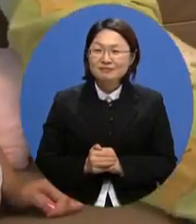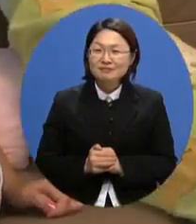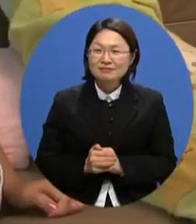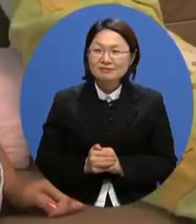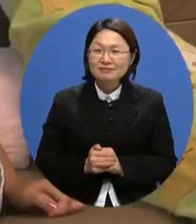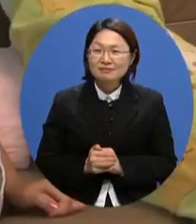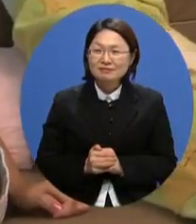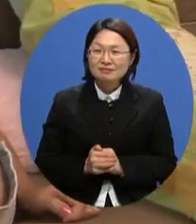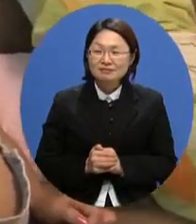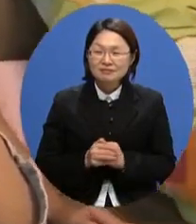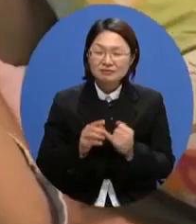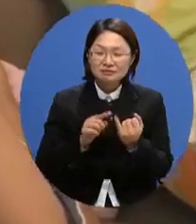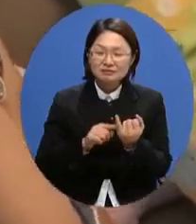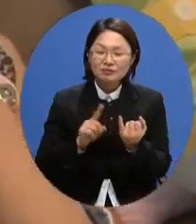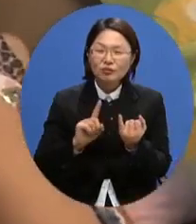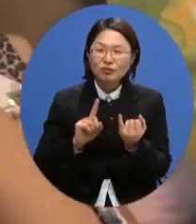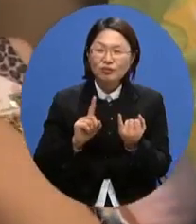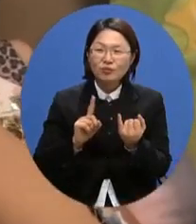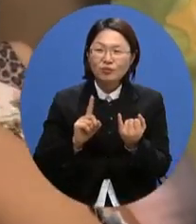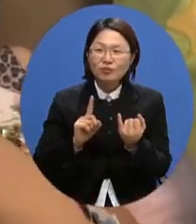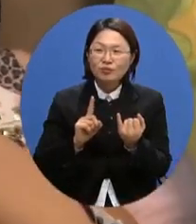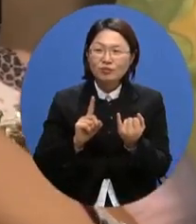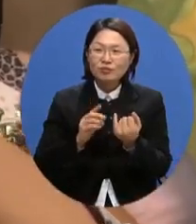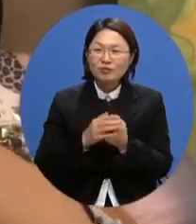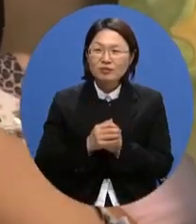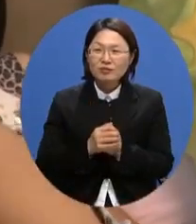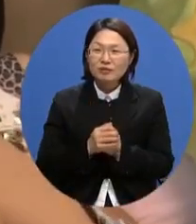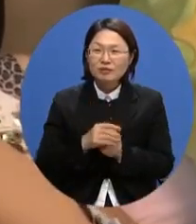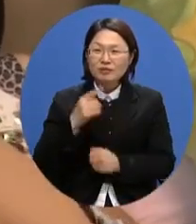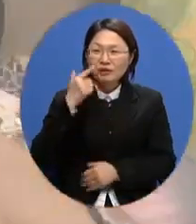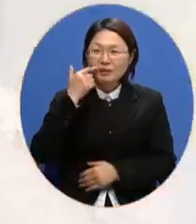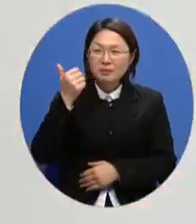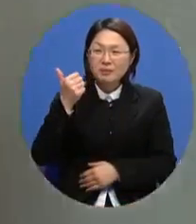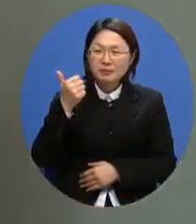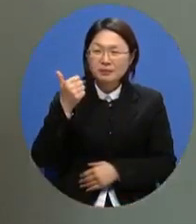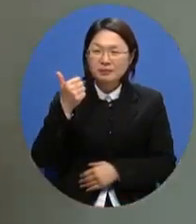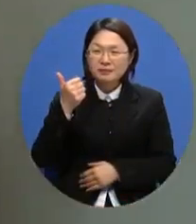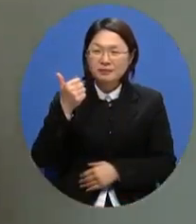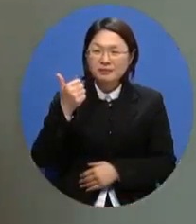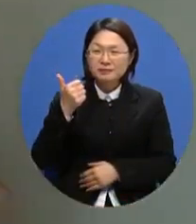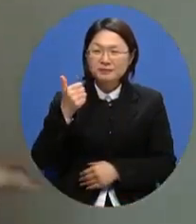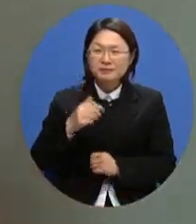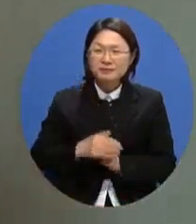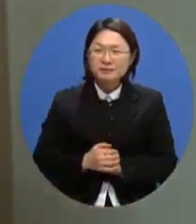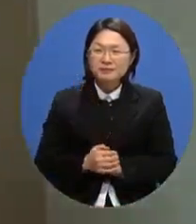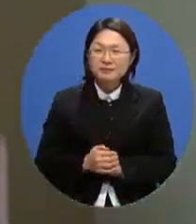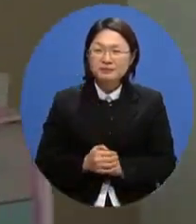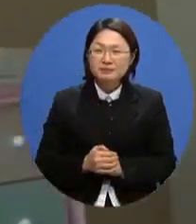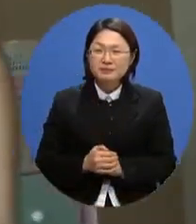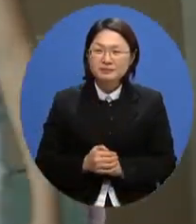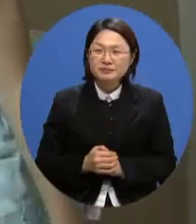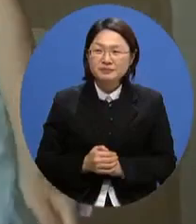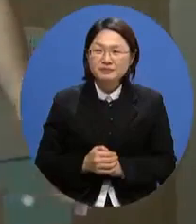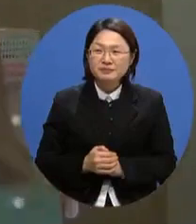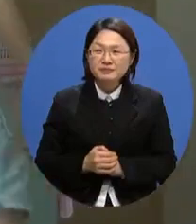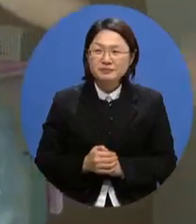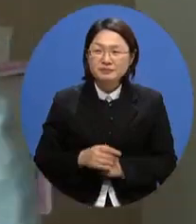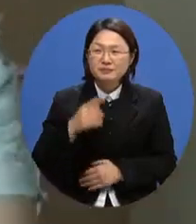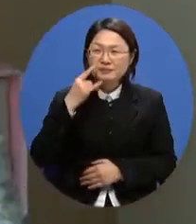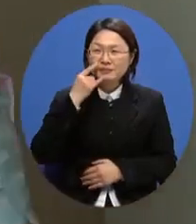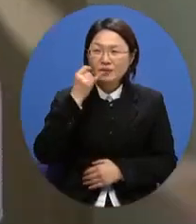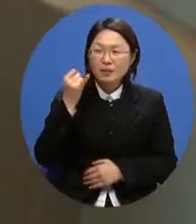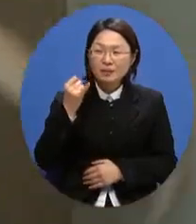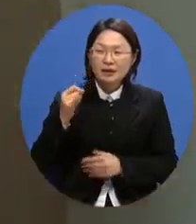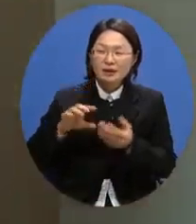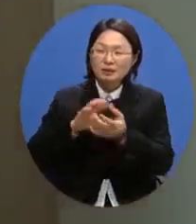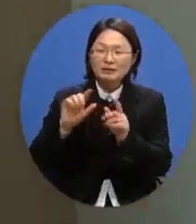너 신이야 아니야? 그나마 태연이를 이해해주는 사람은 아빠. 난 아빠랑 맨날 거야. 엄마 나갔나